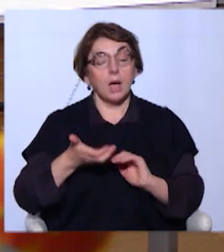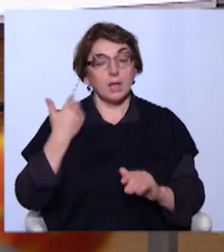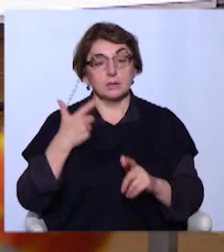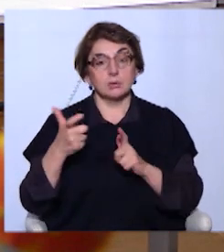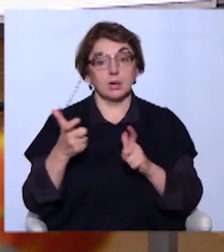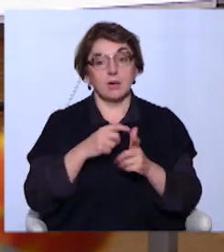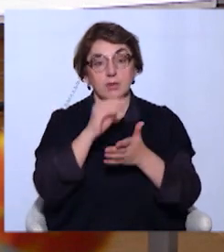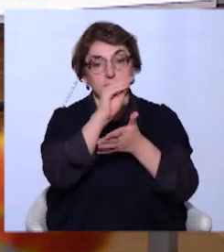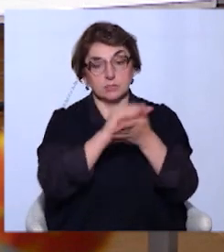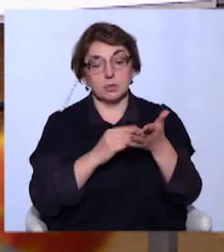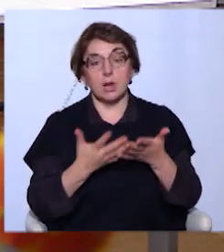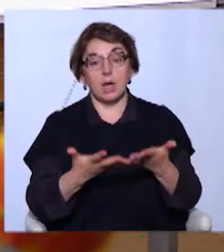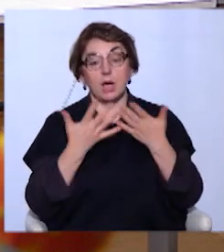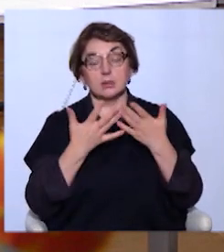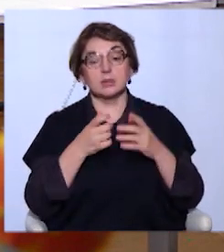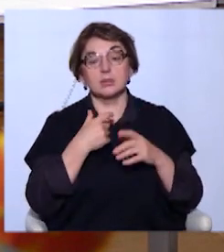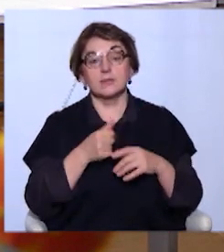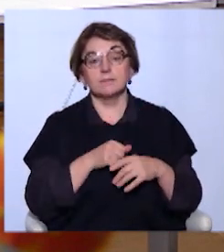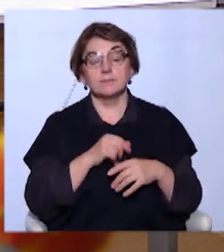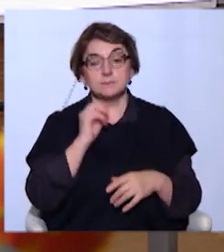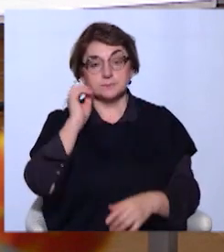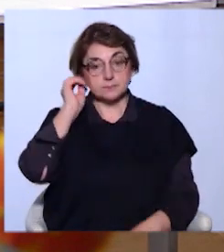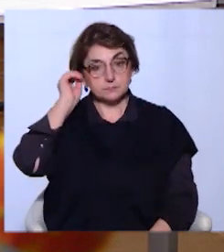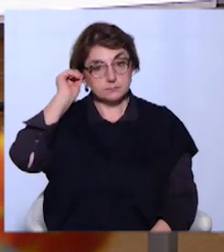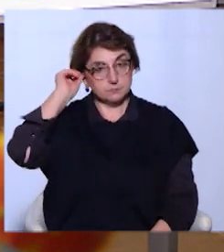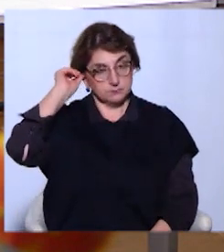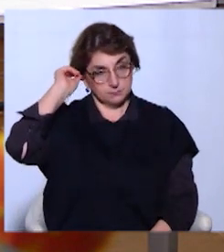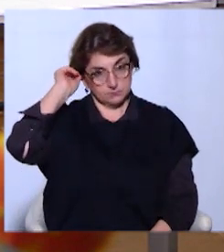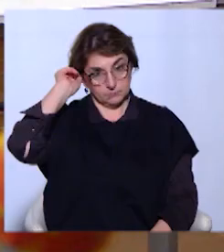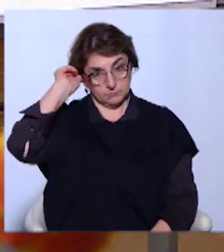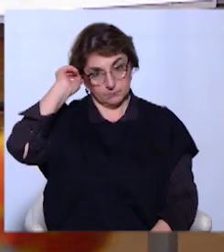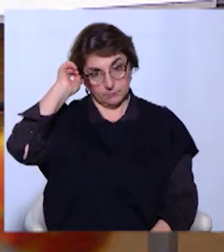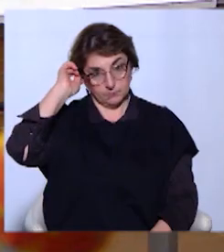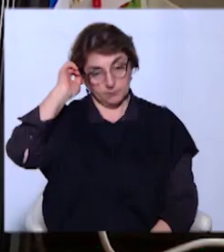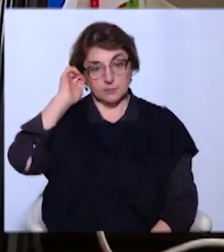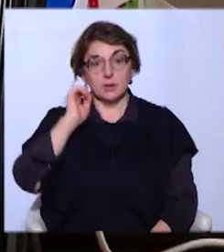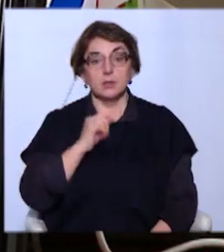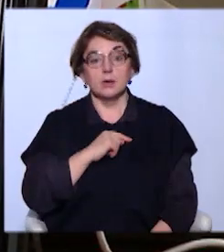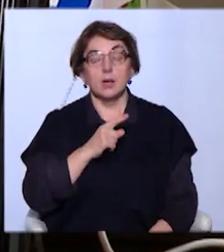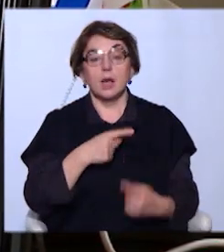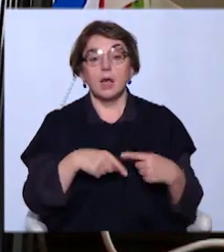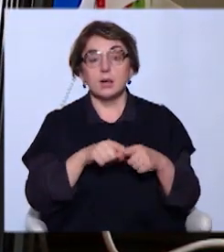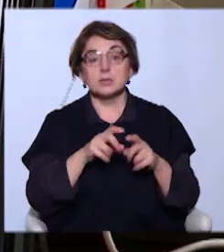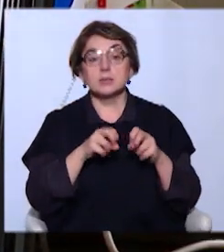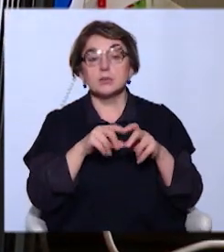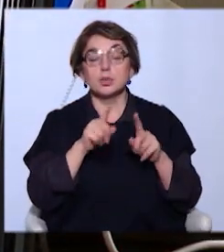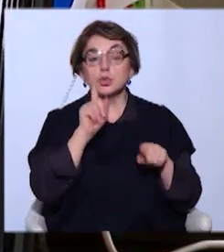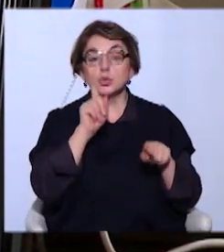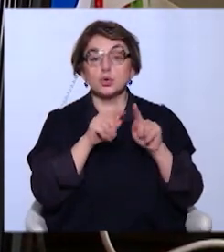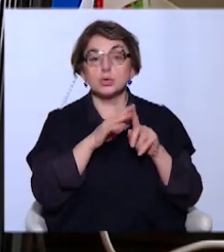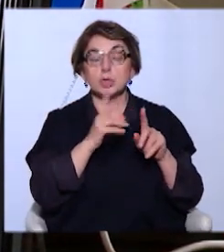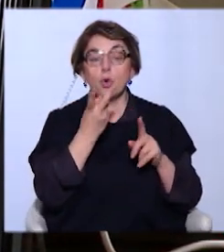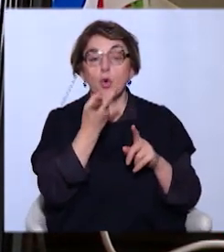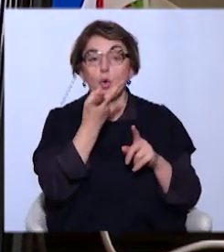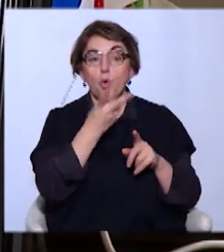ბენზოლისთვის? მე ესენი წინასწარ გაგიმზადე, რომ უფრო ნაკლები დრო დაგვეხარჯა. შეხედეთ ბენზოლის ბირთვი და